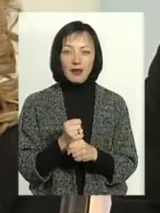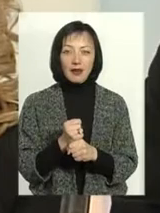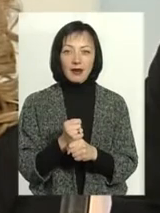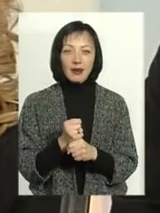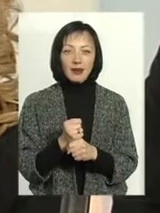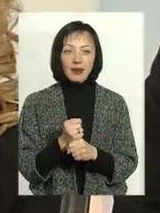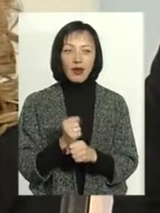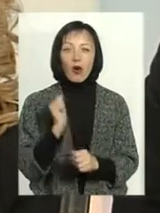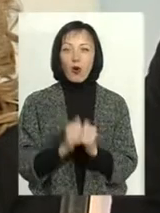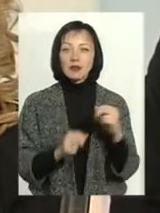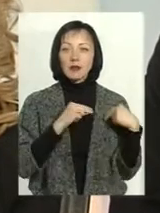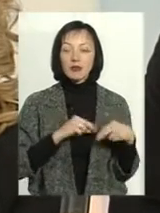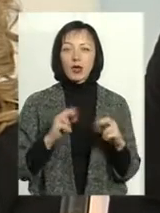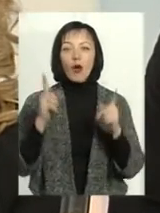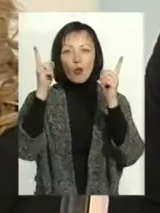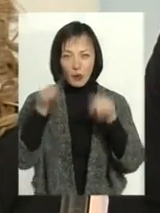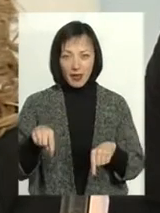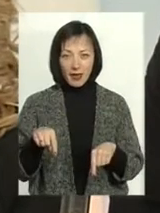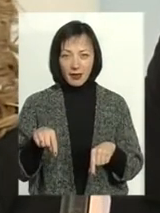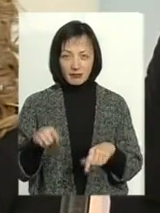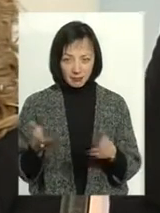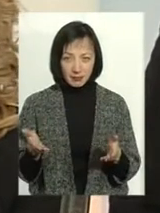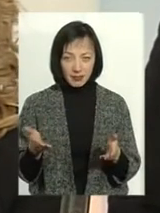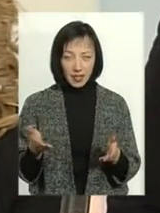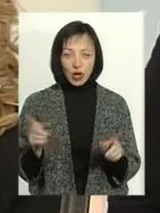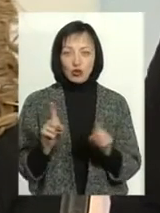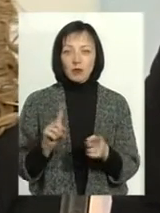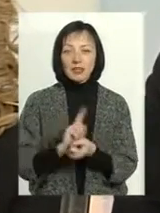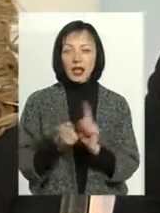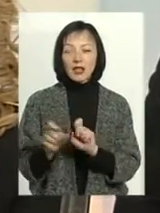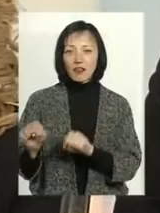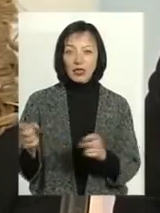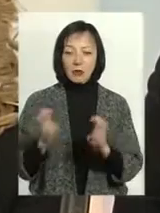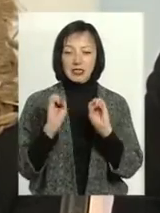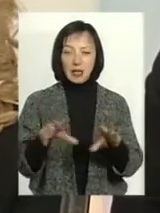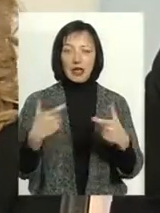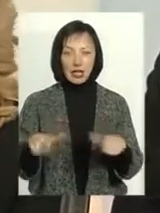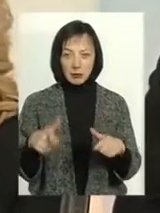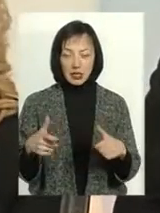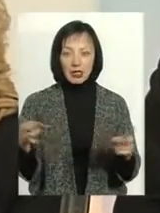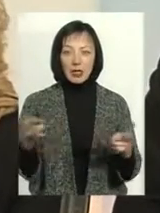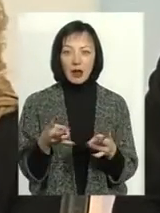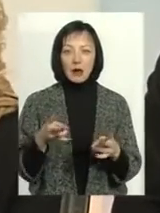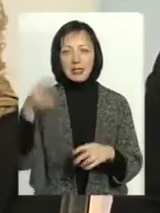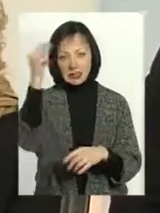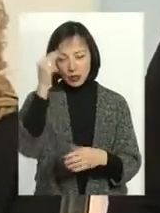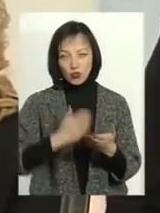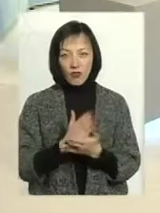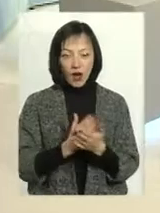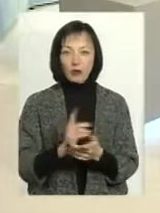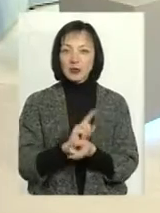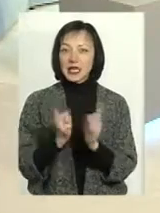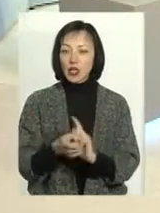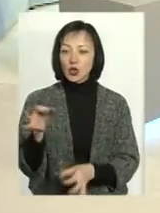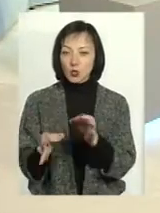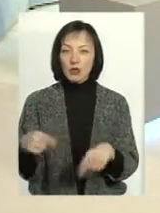того, кожен працює так, як вміє працювати. Да? Щоб стати адвокатом, треба здати іспит. Треба пройти стажування. Так само, щоб стати